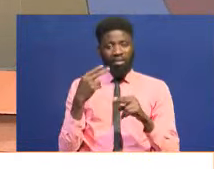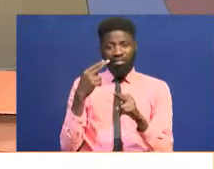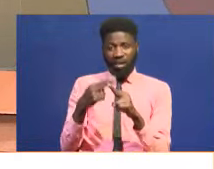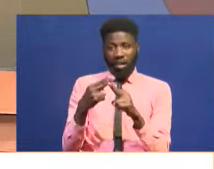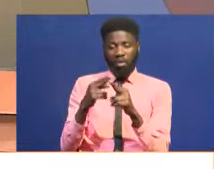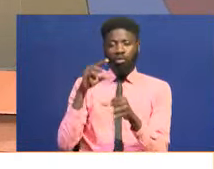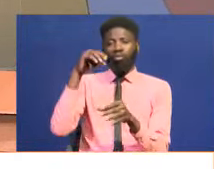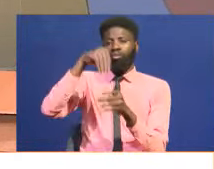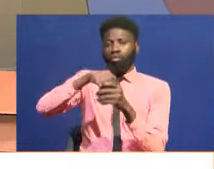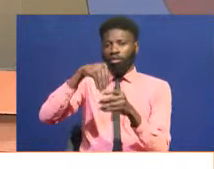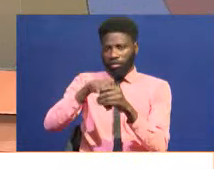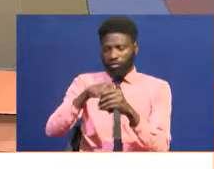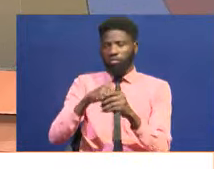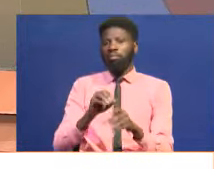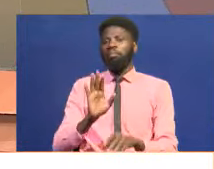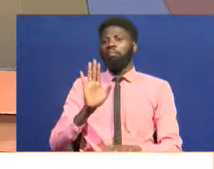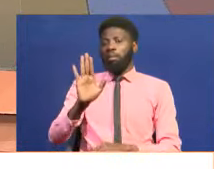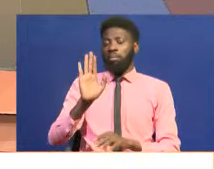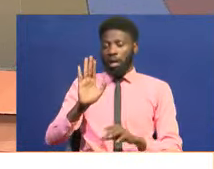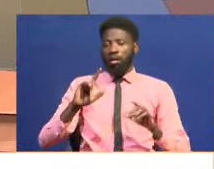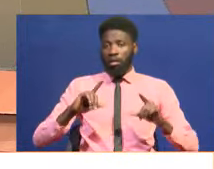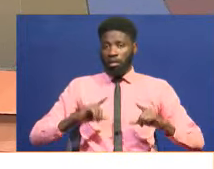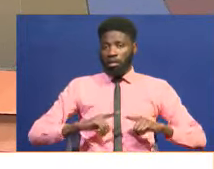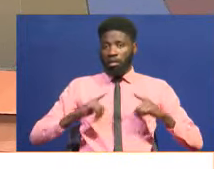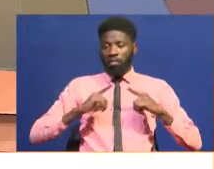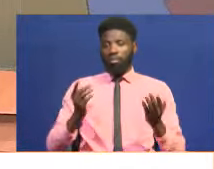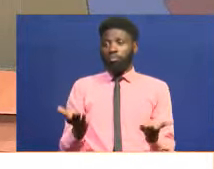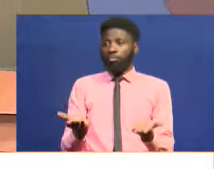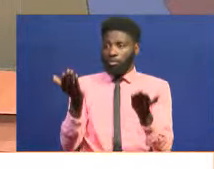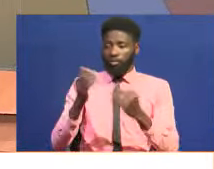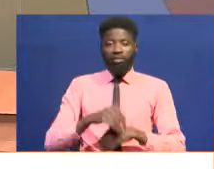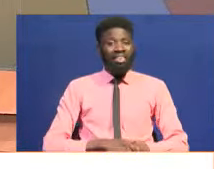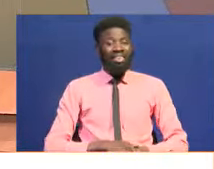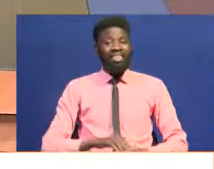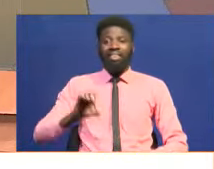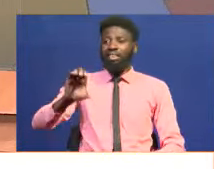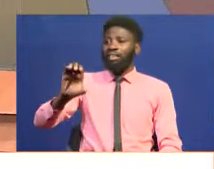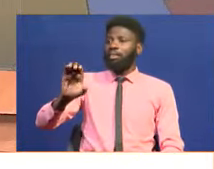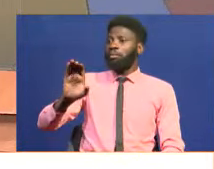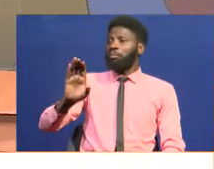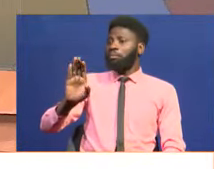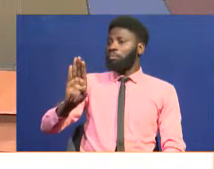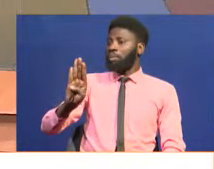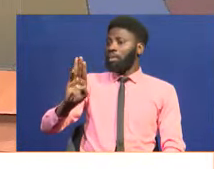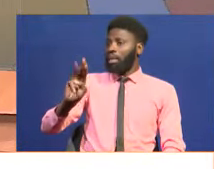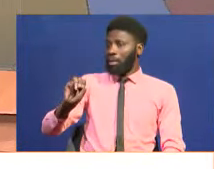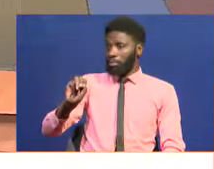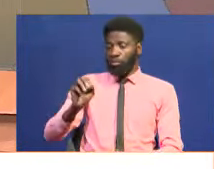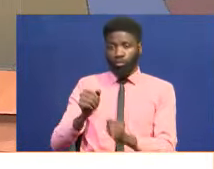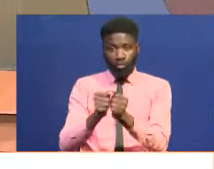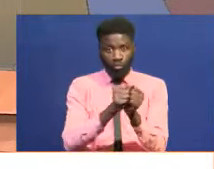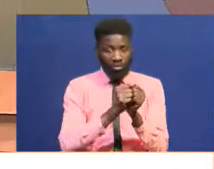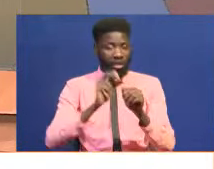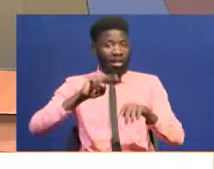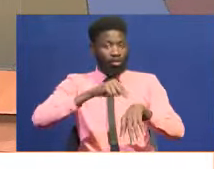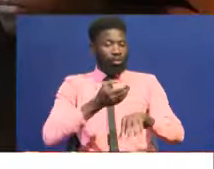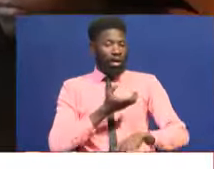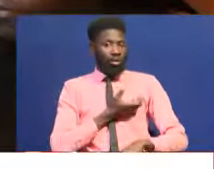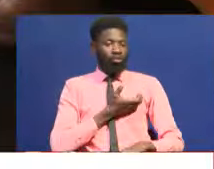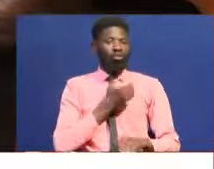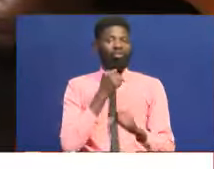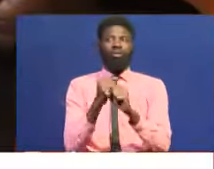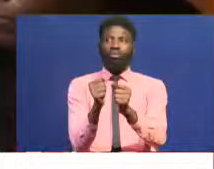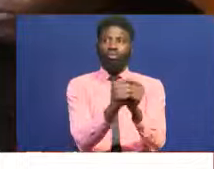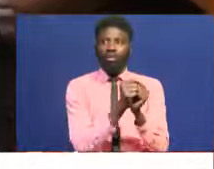jumuishi ambao unaongozwa na kundi la Christian Blind Mission kwa ushirikiano na baraza la kitaifa la watu walio na ulemavu. Akiongea wakati